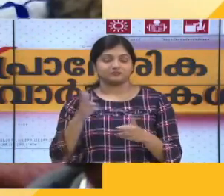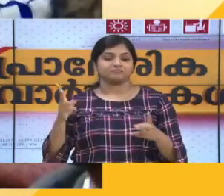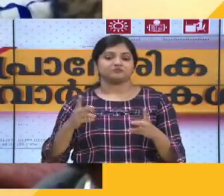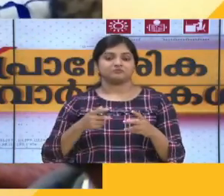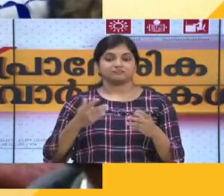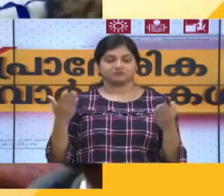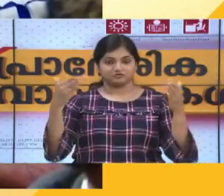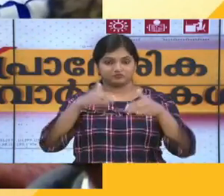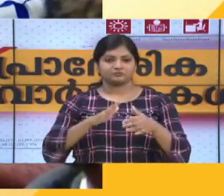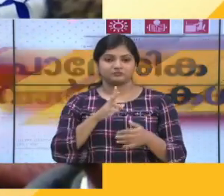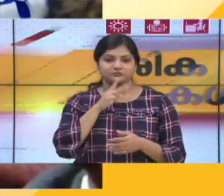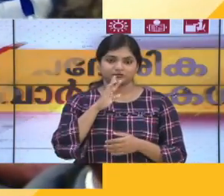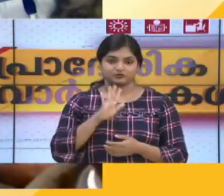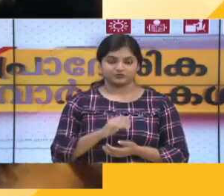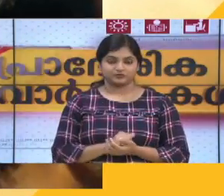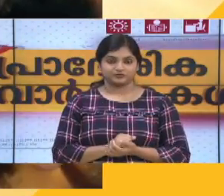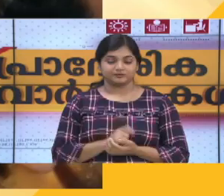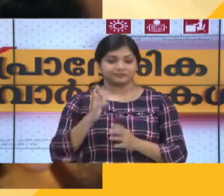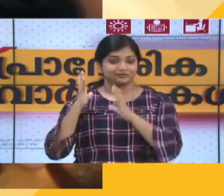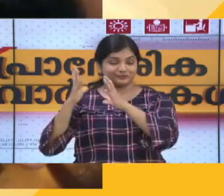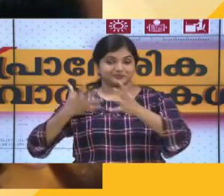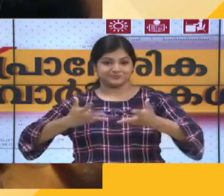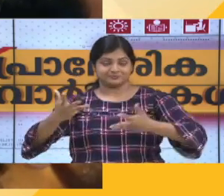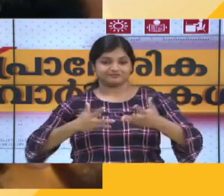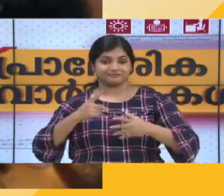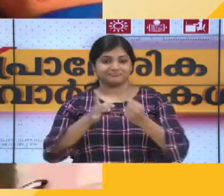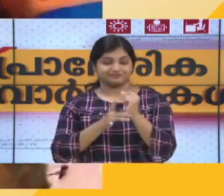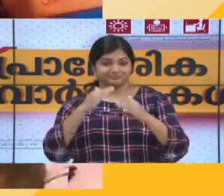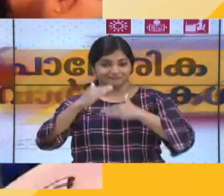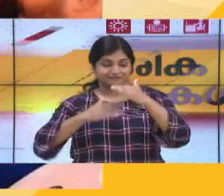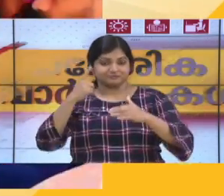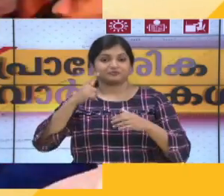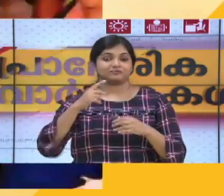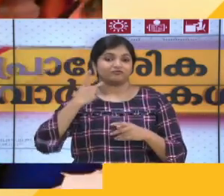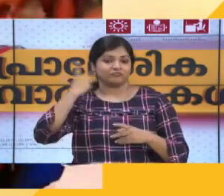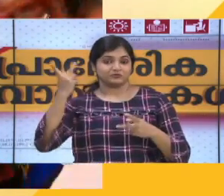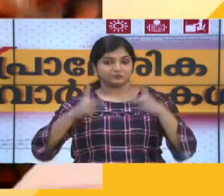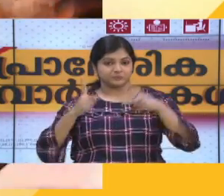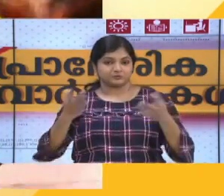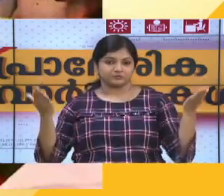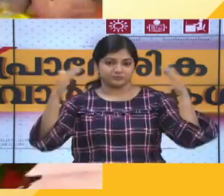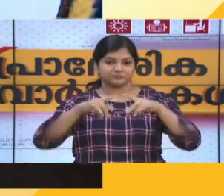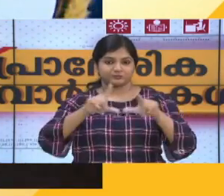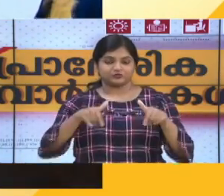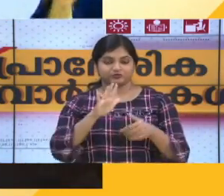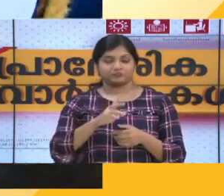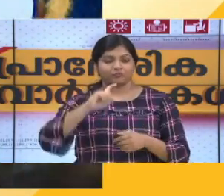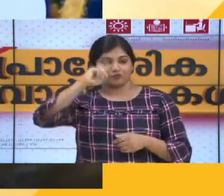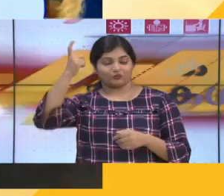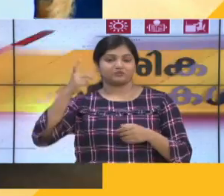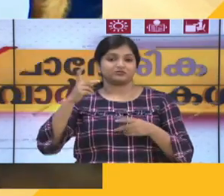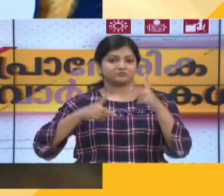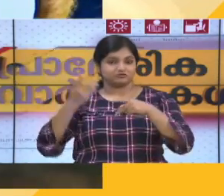കെ രാമചന്ദ്രൻ തുടങ്ങിയവർ സംസാരിച്ചു. നാളികേര വ്യവസായ ഗവേഷണ മേഖലയിലെ നിരവധി പ്രമുഖർ സമ്മേളനത്തിൽ പങ്കെടുക്കുന്നുണ്ട്. വിദേശ പ്രതിനിധികളും